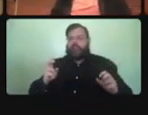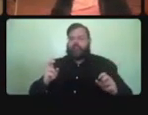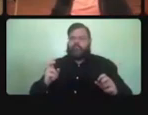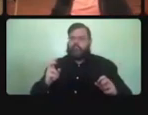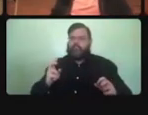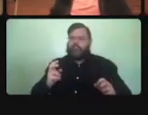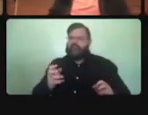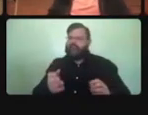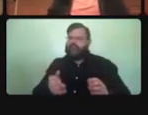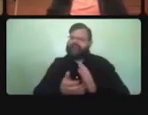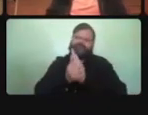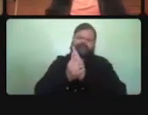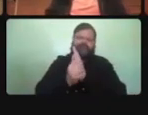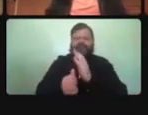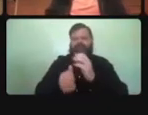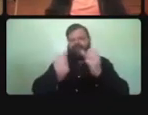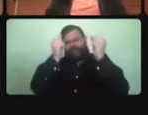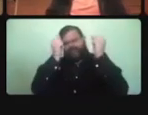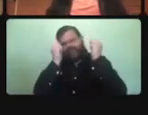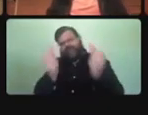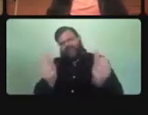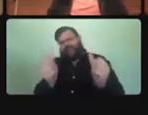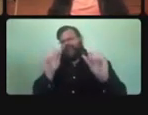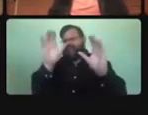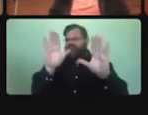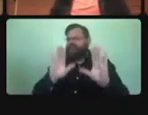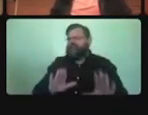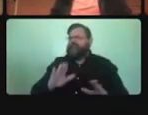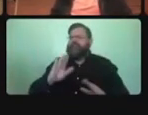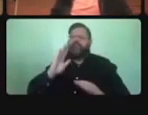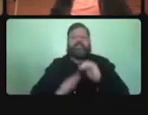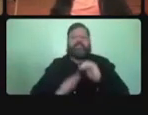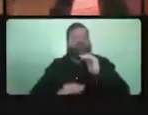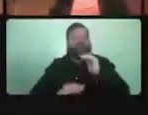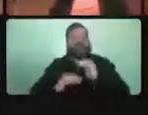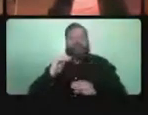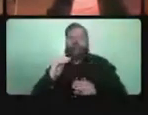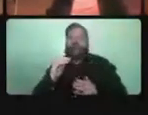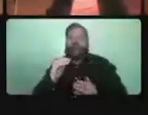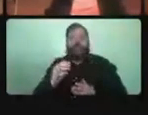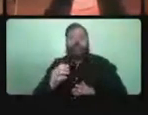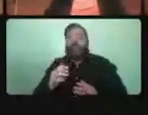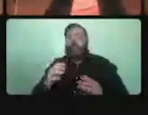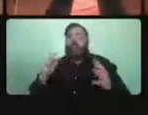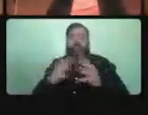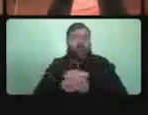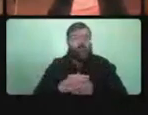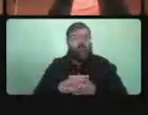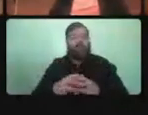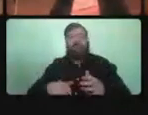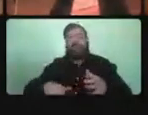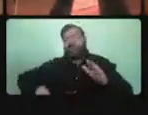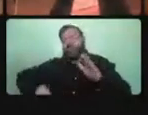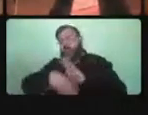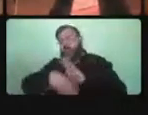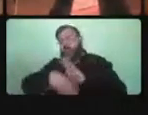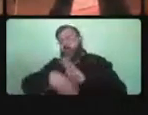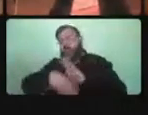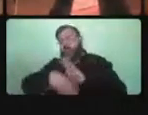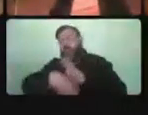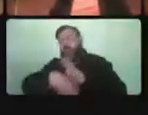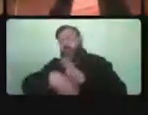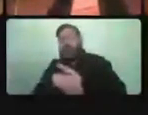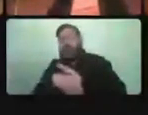kila shule ya upili itakuwa na maeneo ya